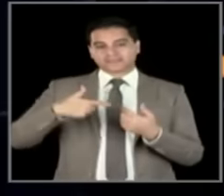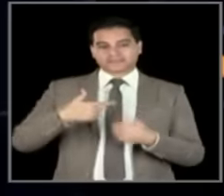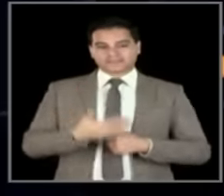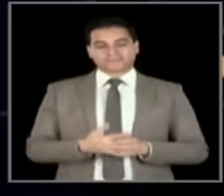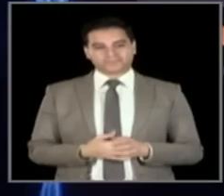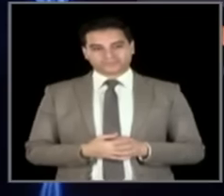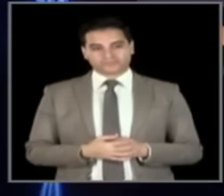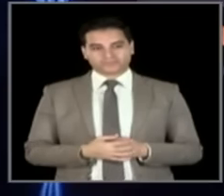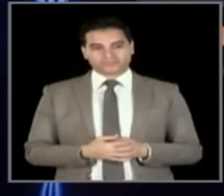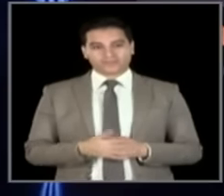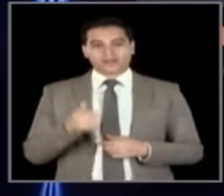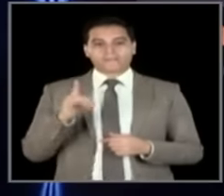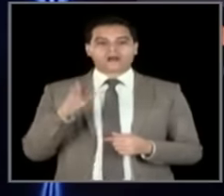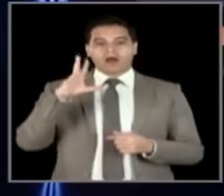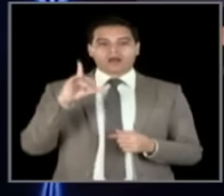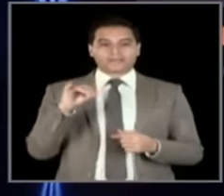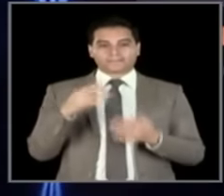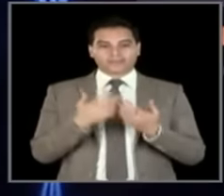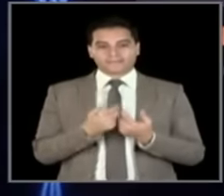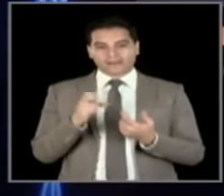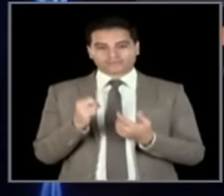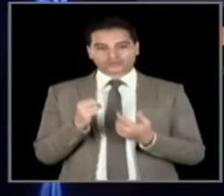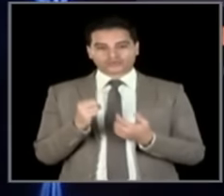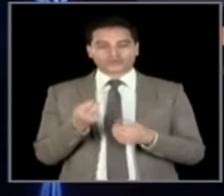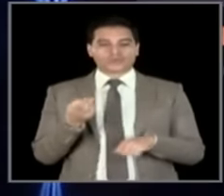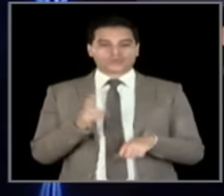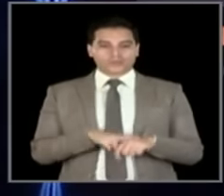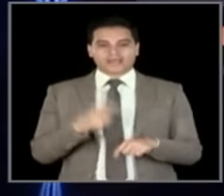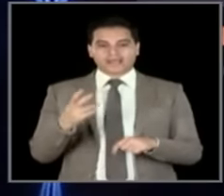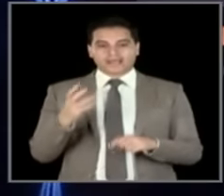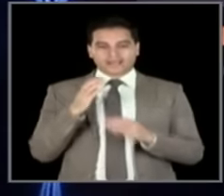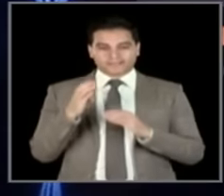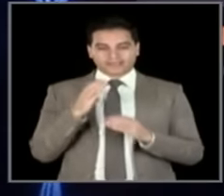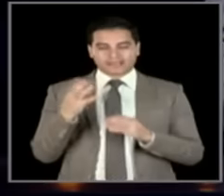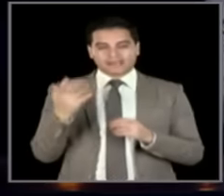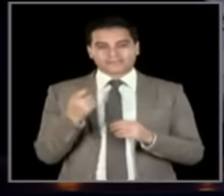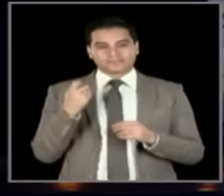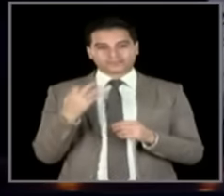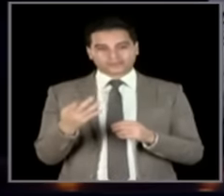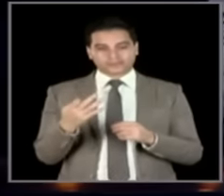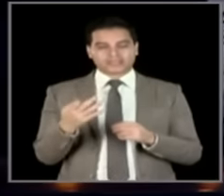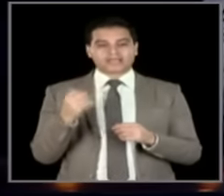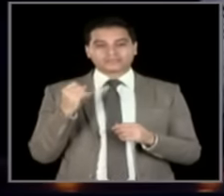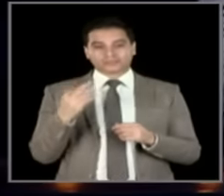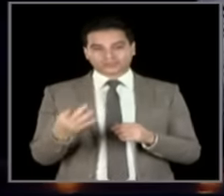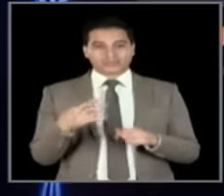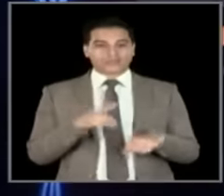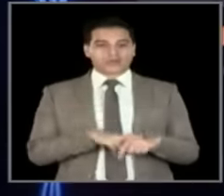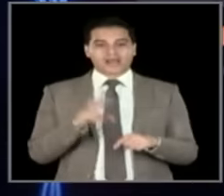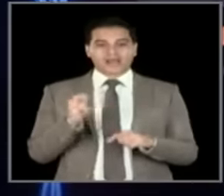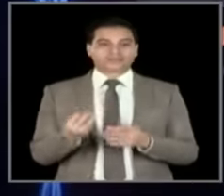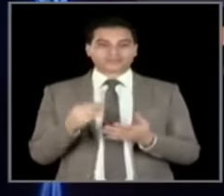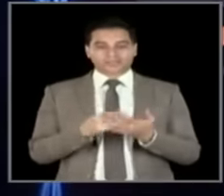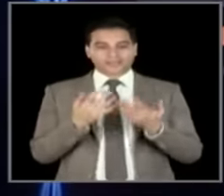60. إبراهيم كنتوا كام؟ كنا 25 وإجابتين بقيتوا 35. 35